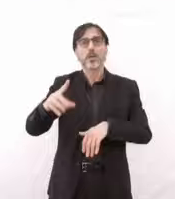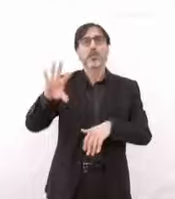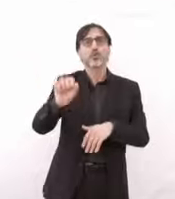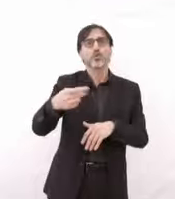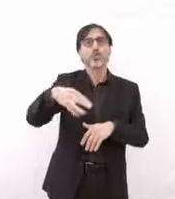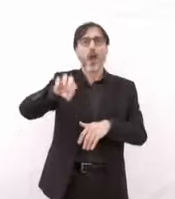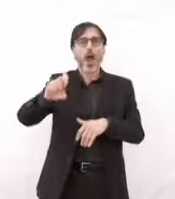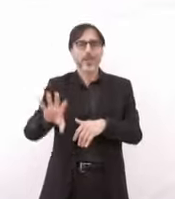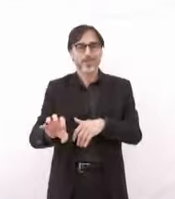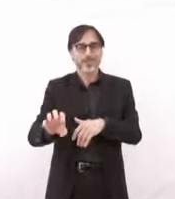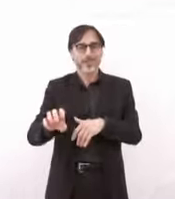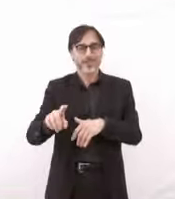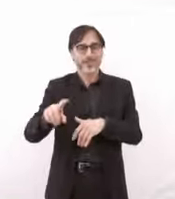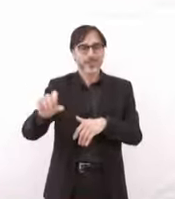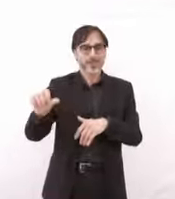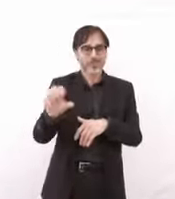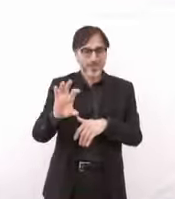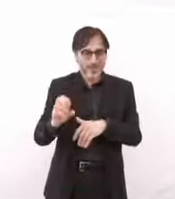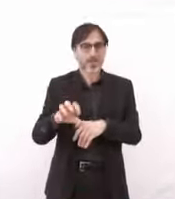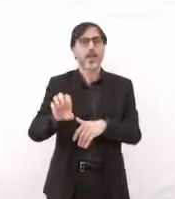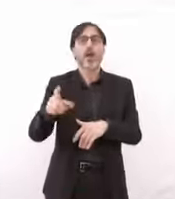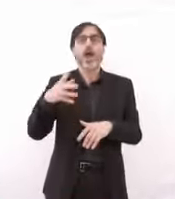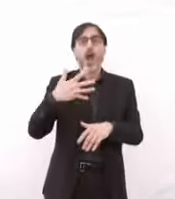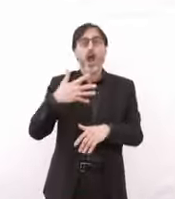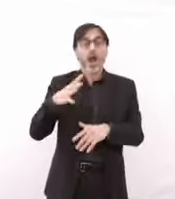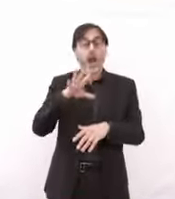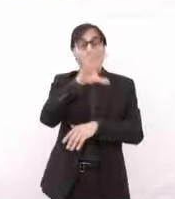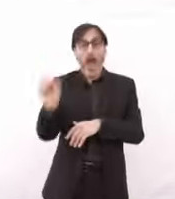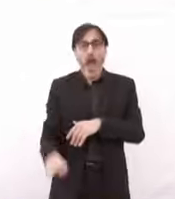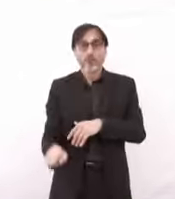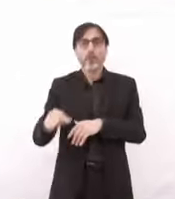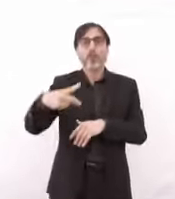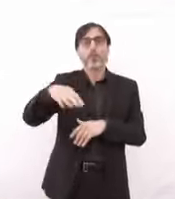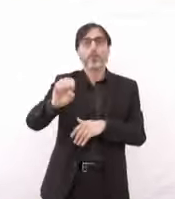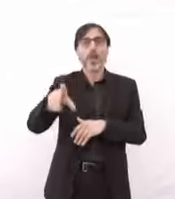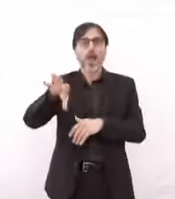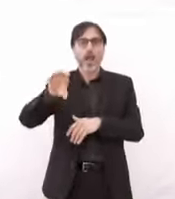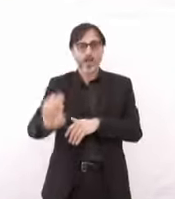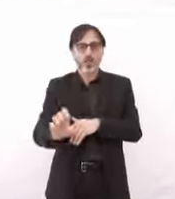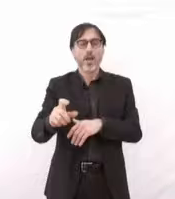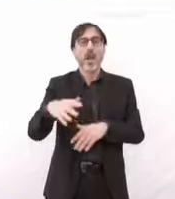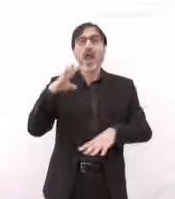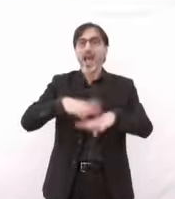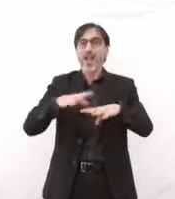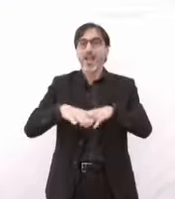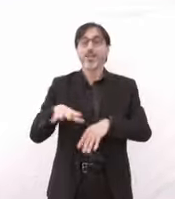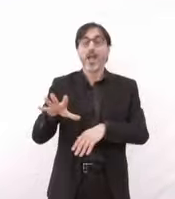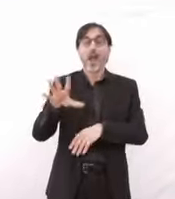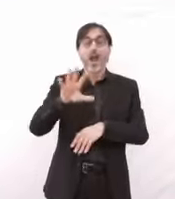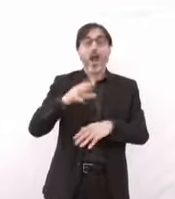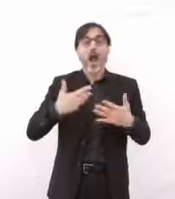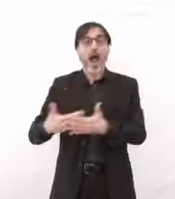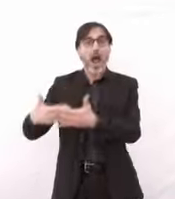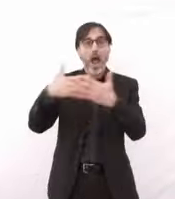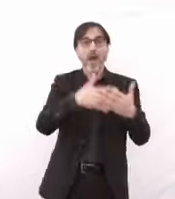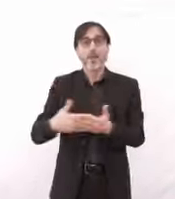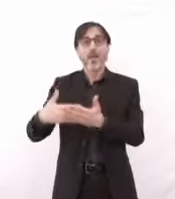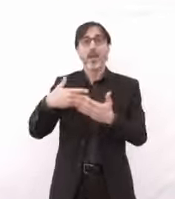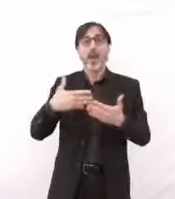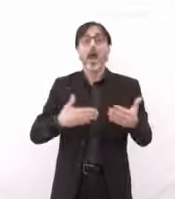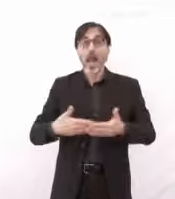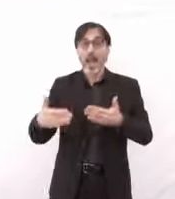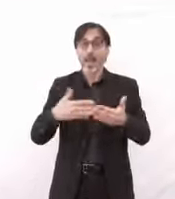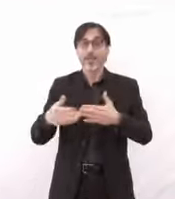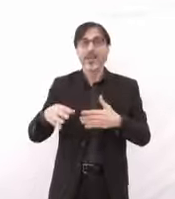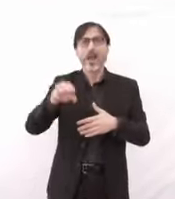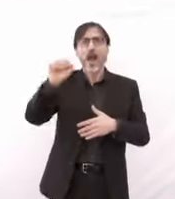Chance, una rete in Africa che si chiama Plus Place e una rete in America Latina che si chiama Alas.